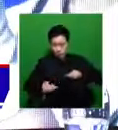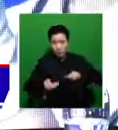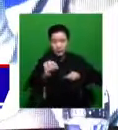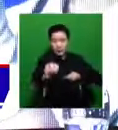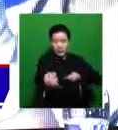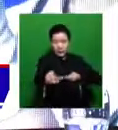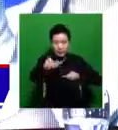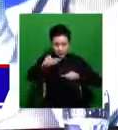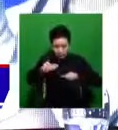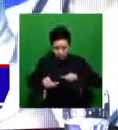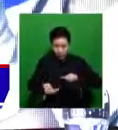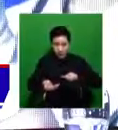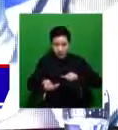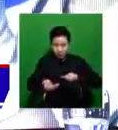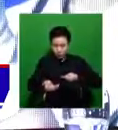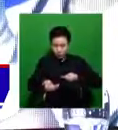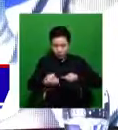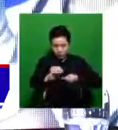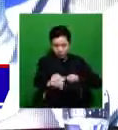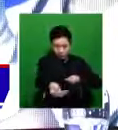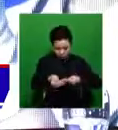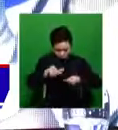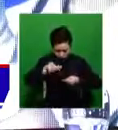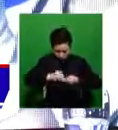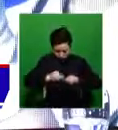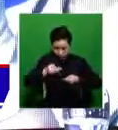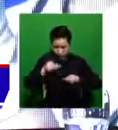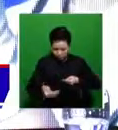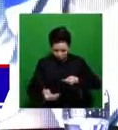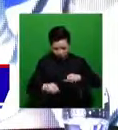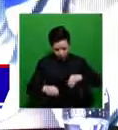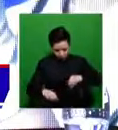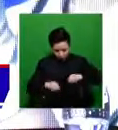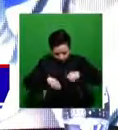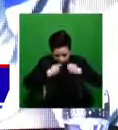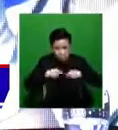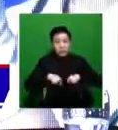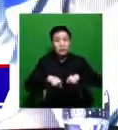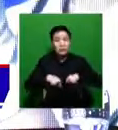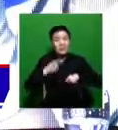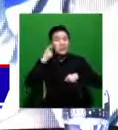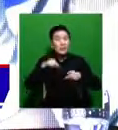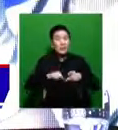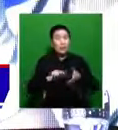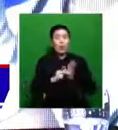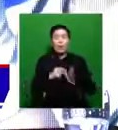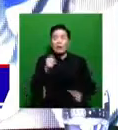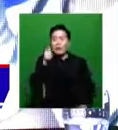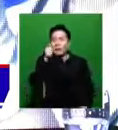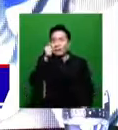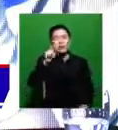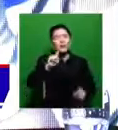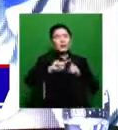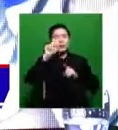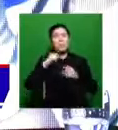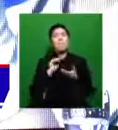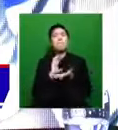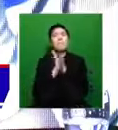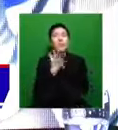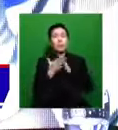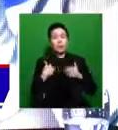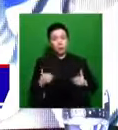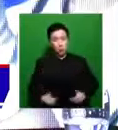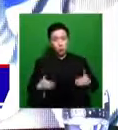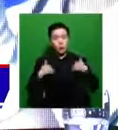ที่จะตักอาหารถ้าเกิดเราต้องร่วมสำรับกับคนอื่นแต่ถ้าช่วงถ้าดีที่สุดเราปรับพฤติกรรมชีวิตของเรา